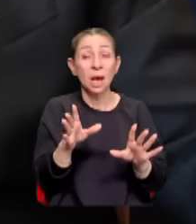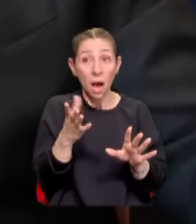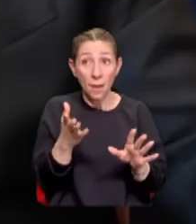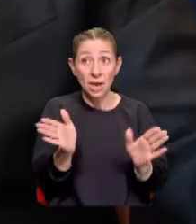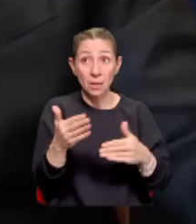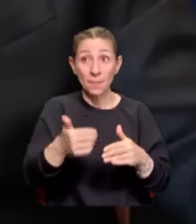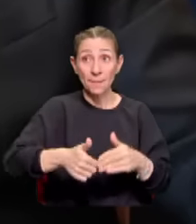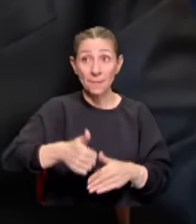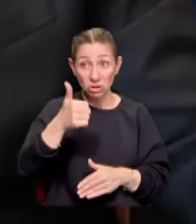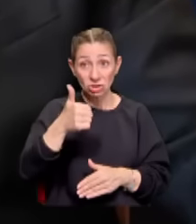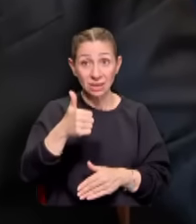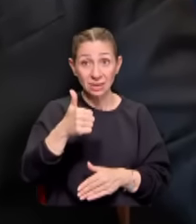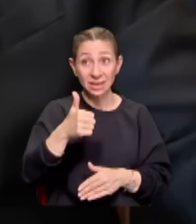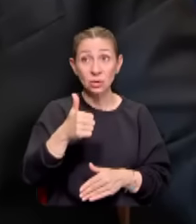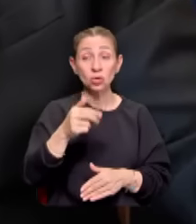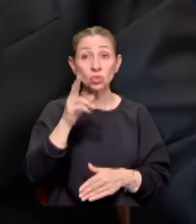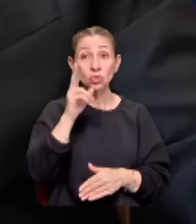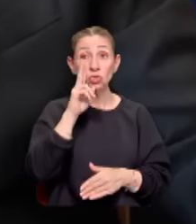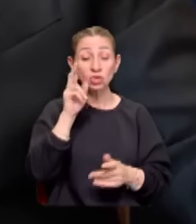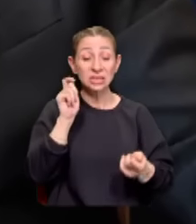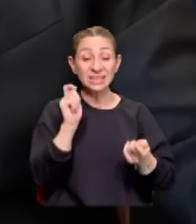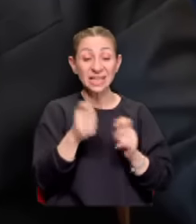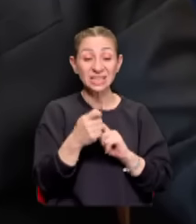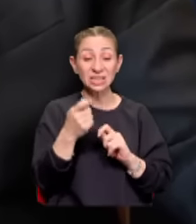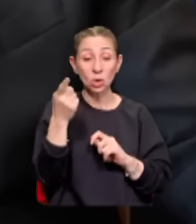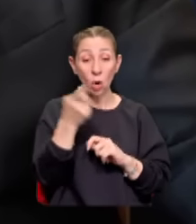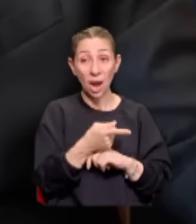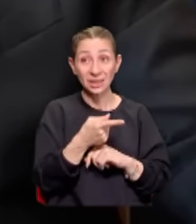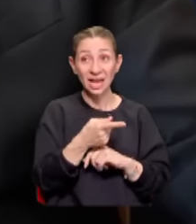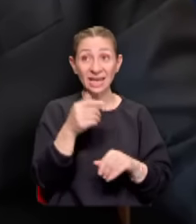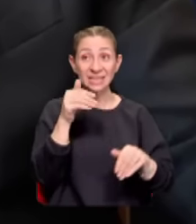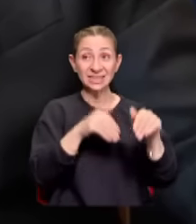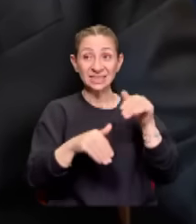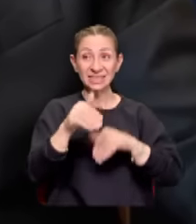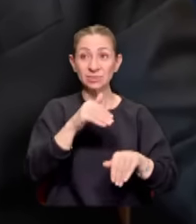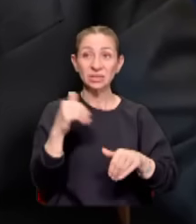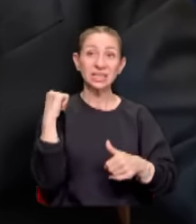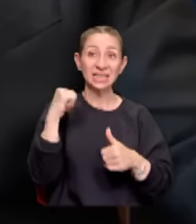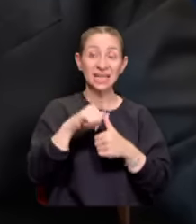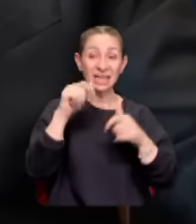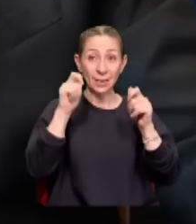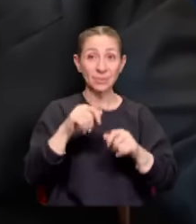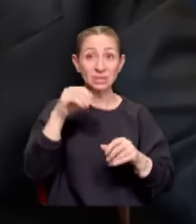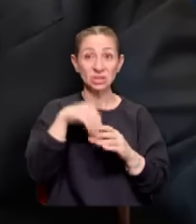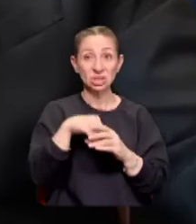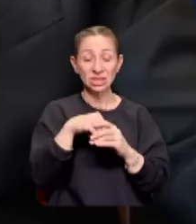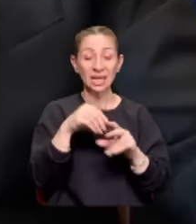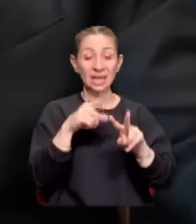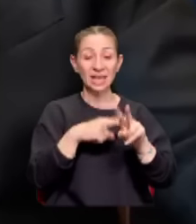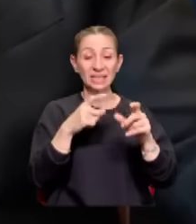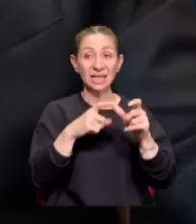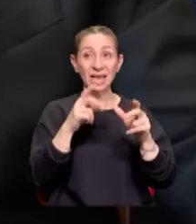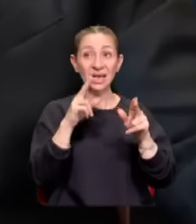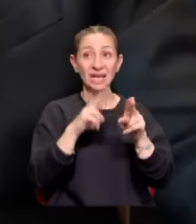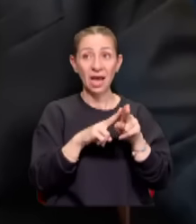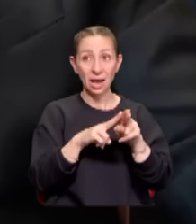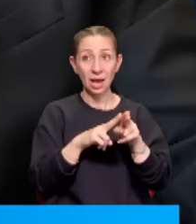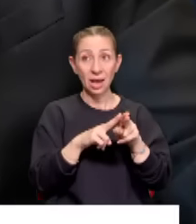sandık kurulu başkanı neticeyi değiştirecek oranda seçimin yenilenmesi için Yüksek Seçim